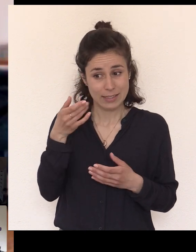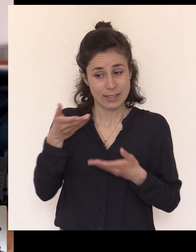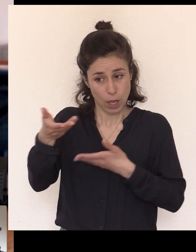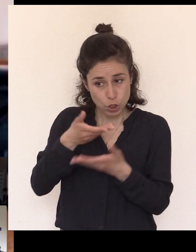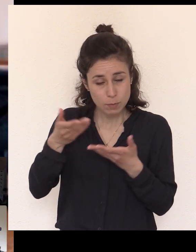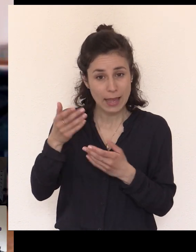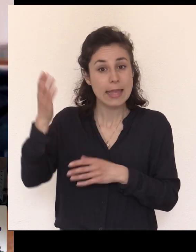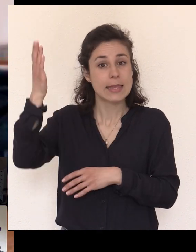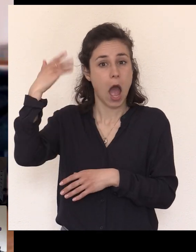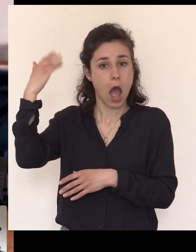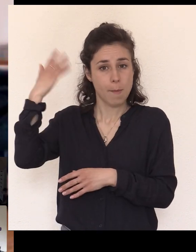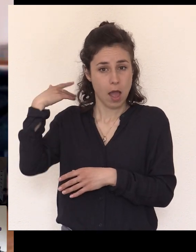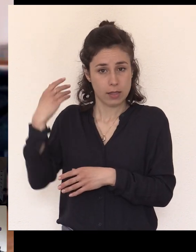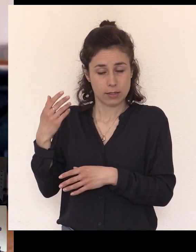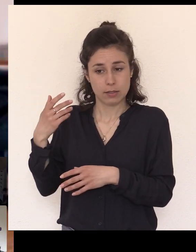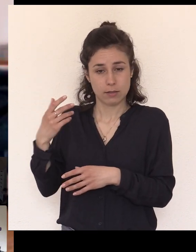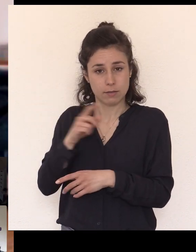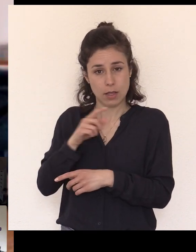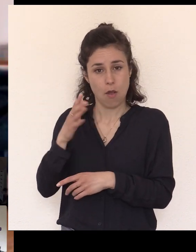zu dieser Phase